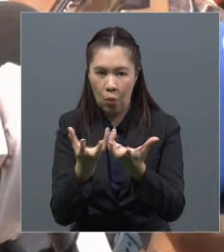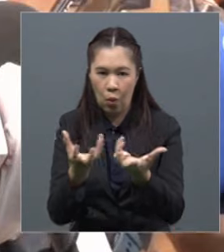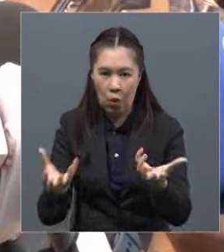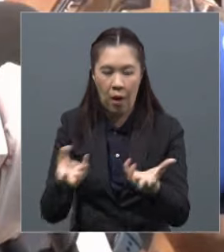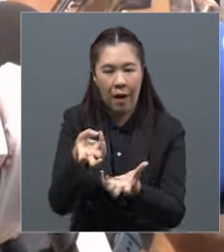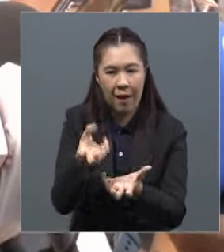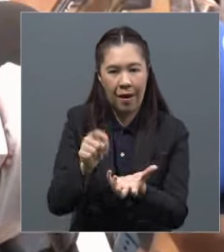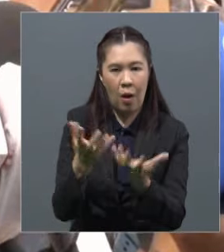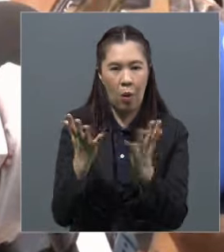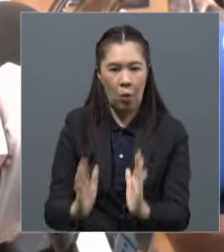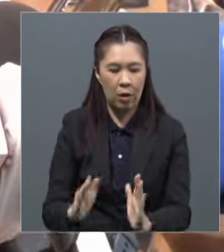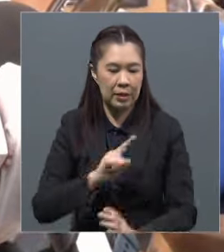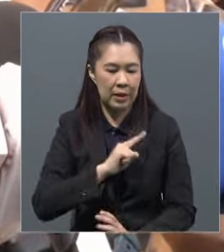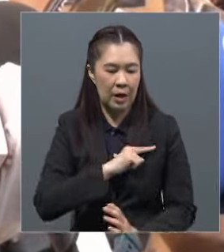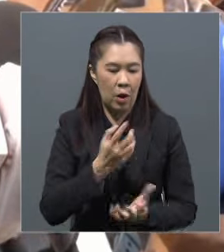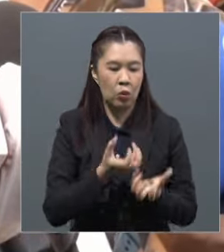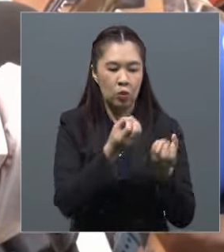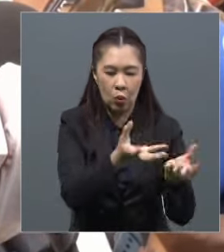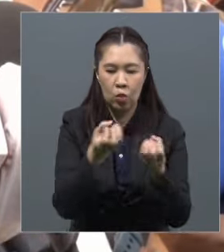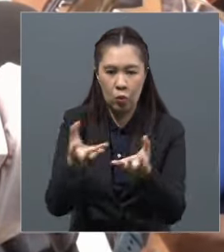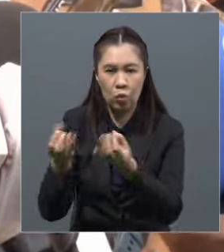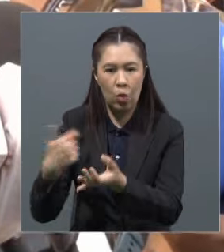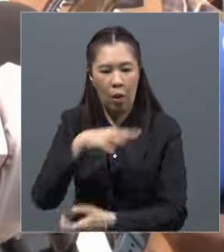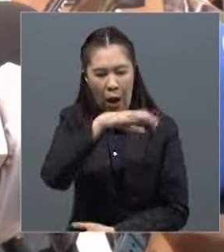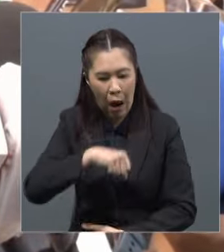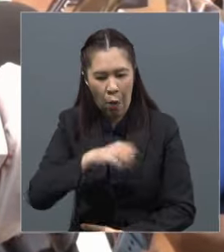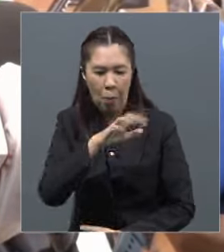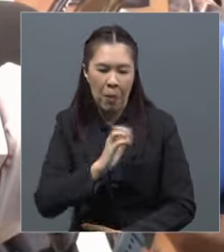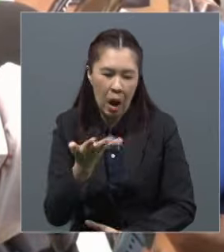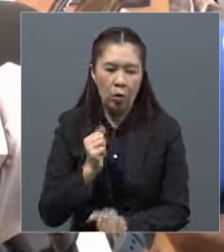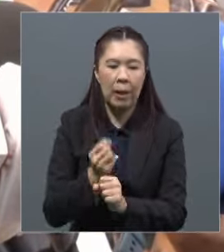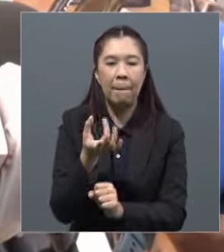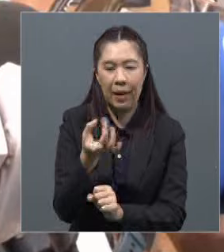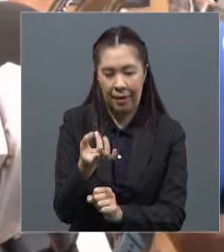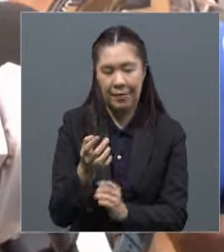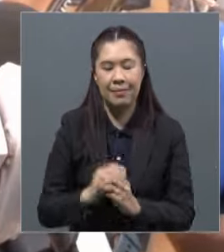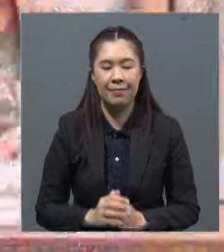ผู้ส่งออกให้ผู้อะไรที่เขาจะประมูลเนี่ยให้เขาตอบเองว่าเขาจะเอาหรือไม่เอาเอาไปทำอะไร